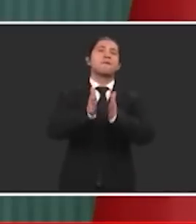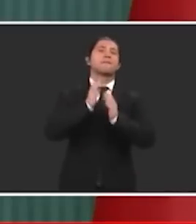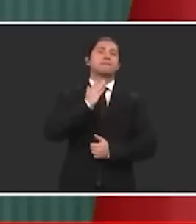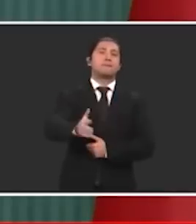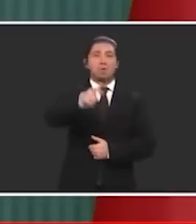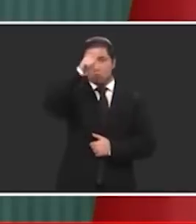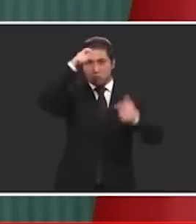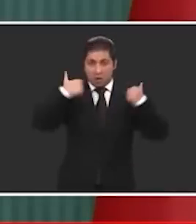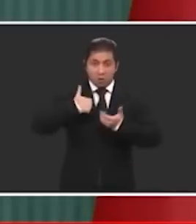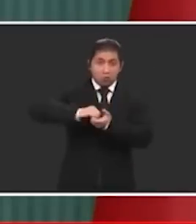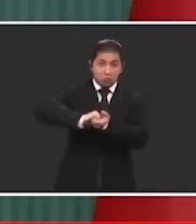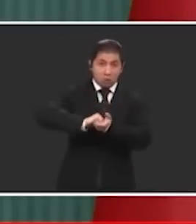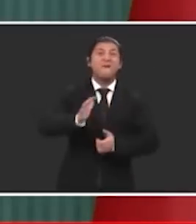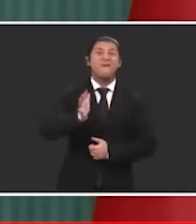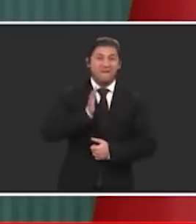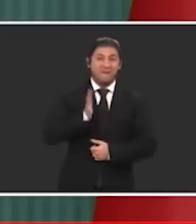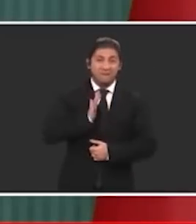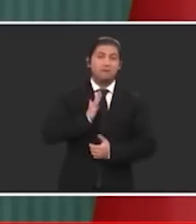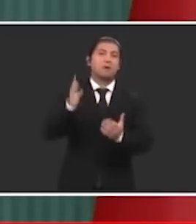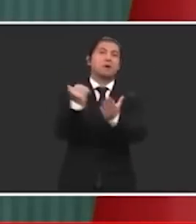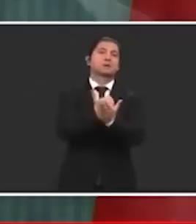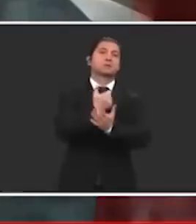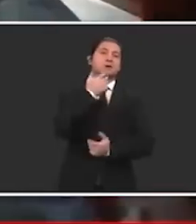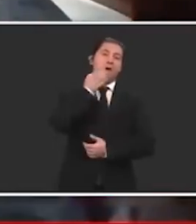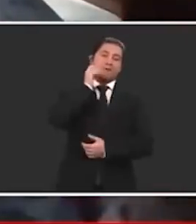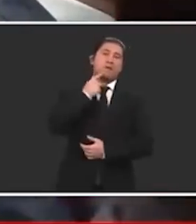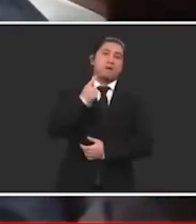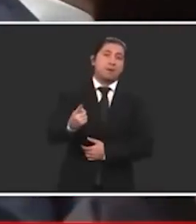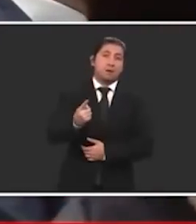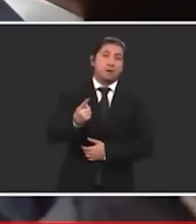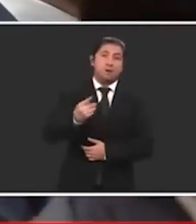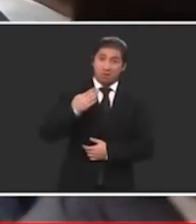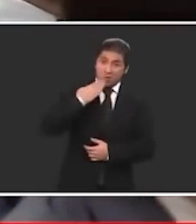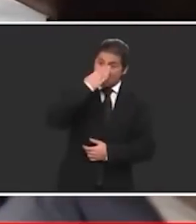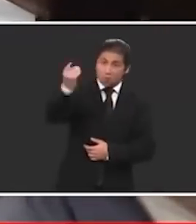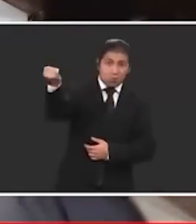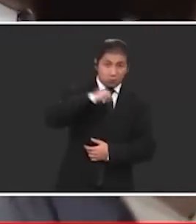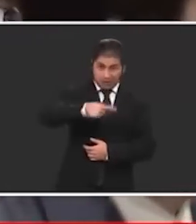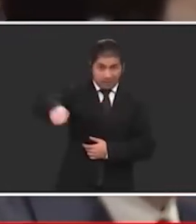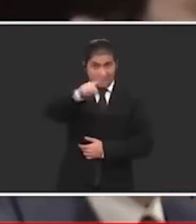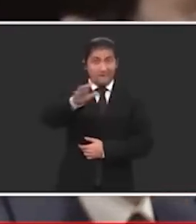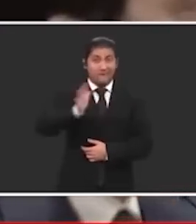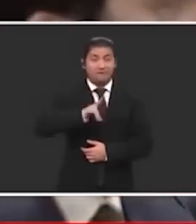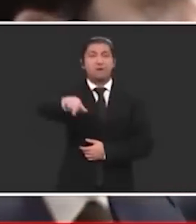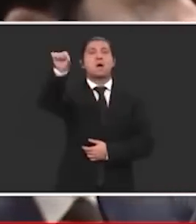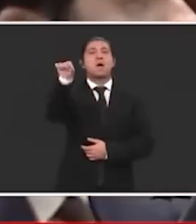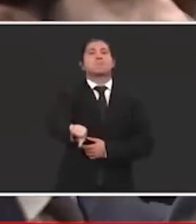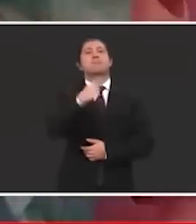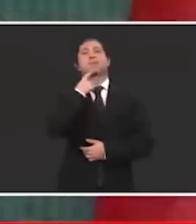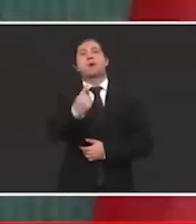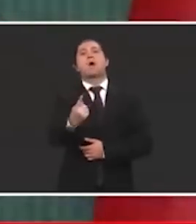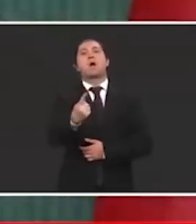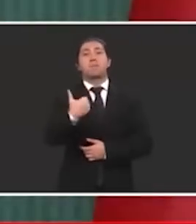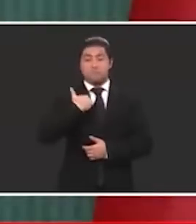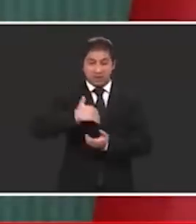Türkiye'ye dost olan kazanır. Husumet besleyen kaybeder.